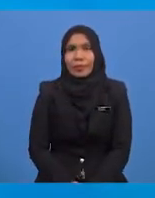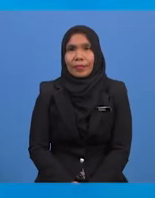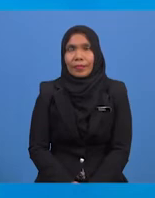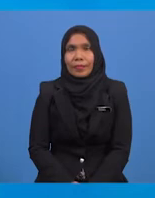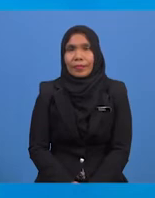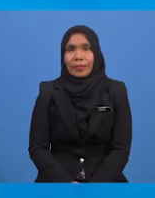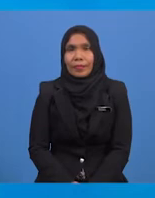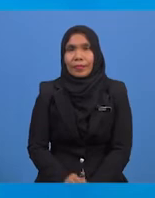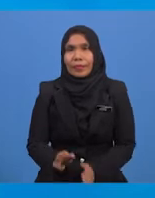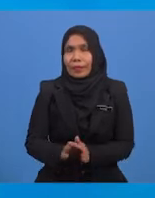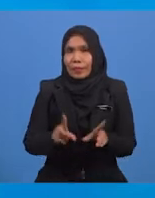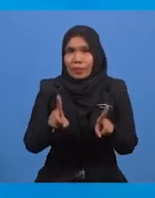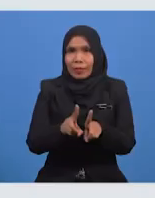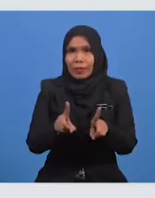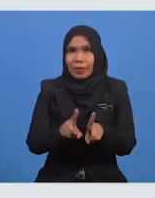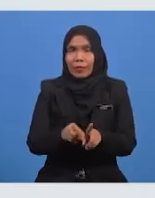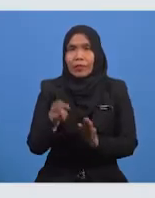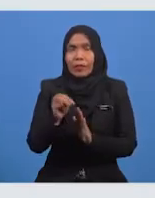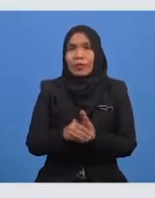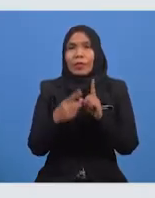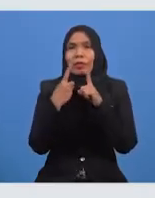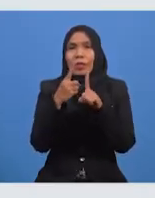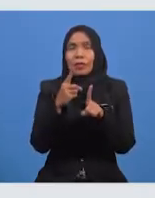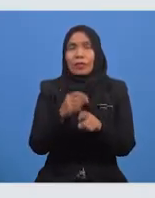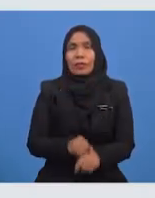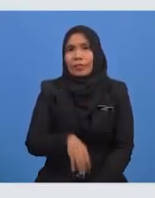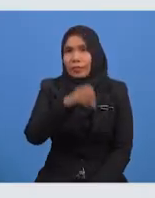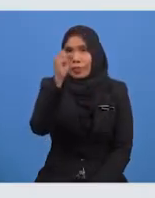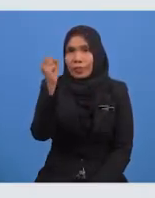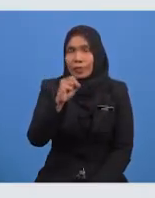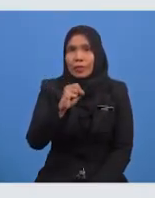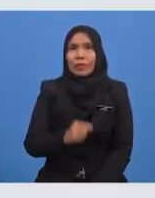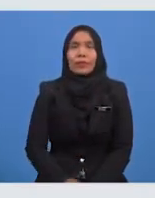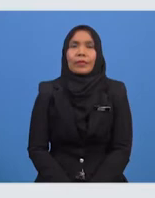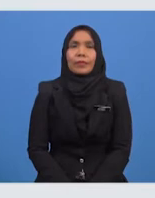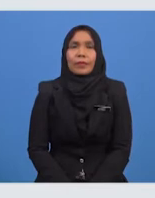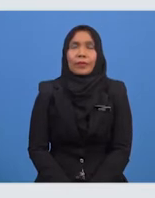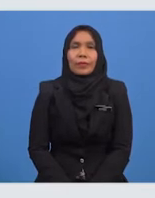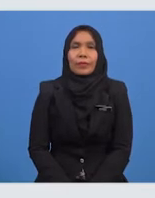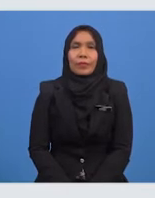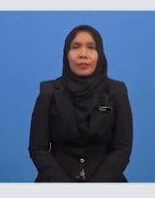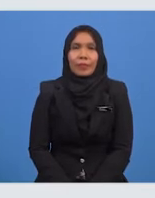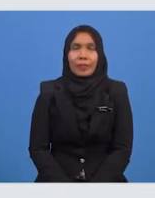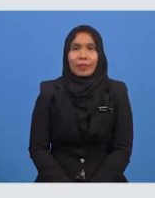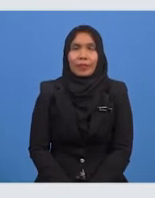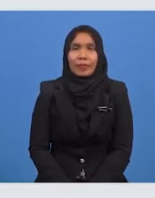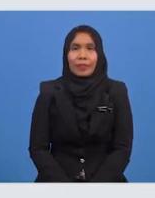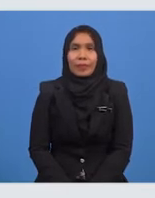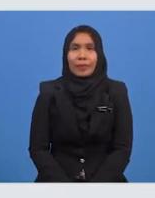Ayuh murid-murid, bersama saya menjawab soalan ini. Di sini saya paparkan slide soalan untuk dijawab oleh